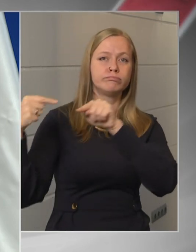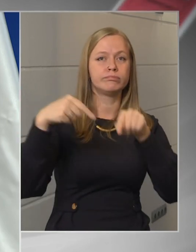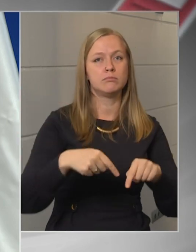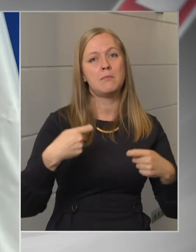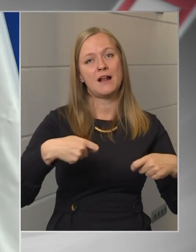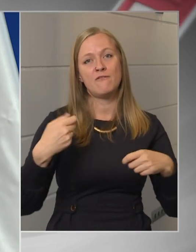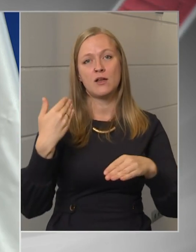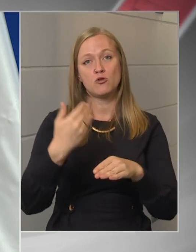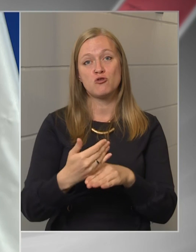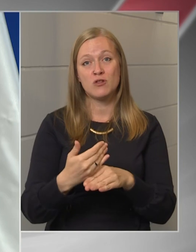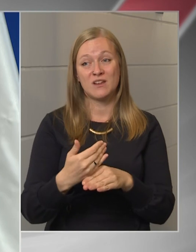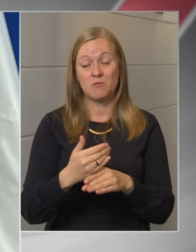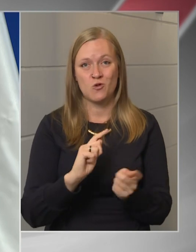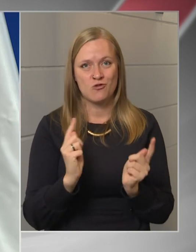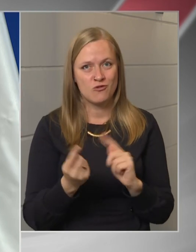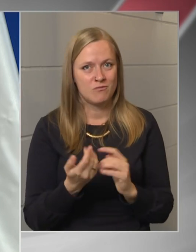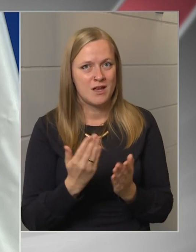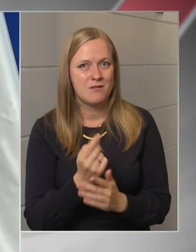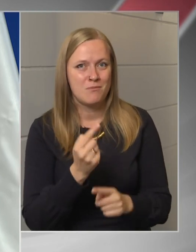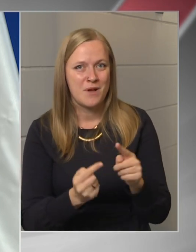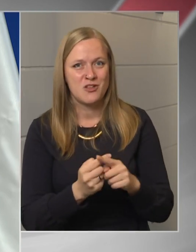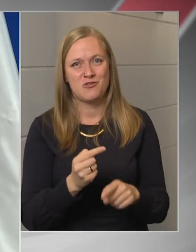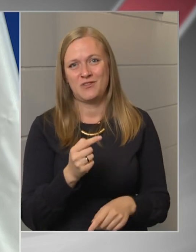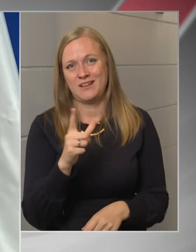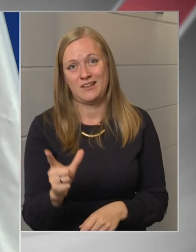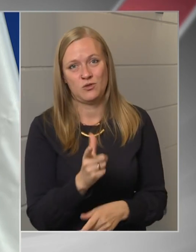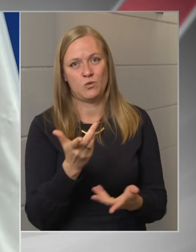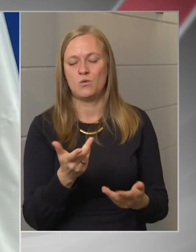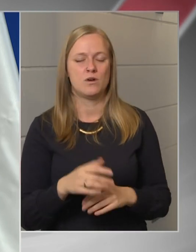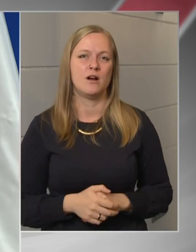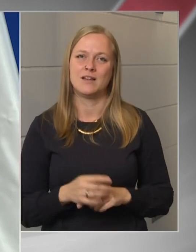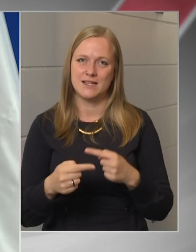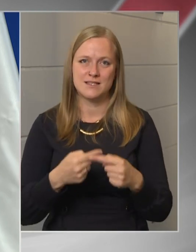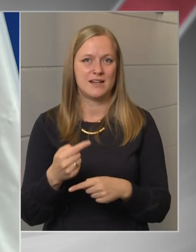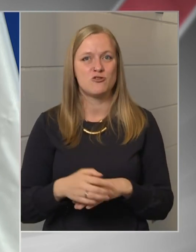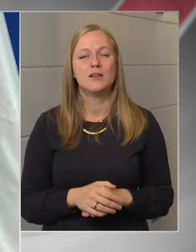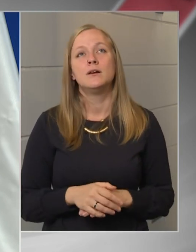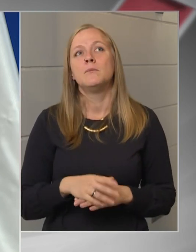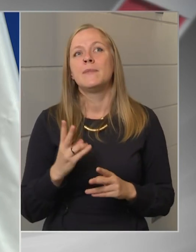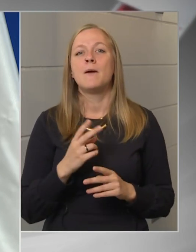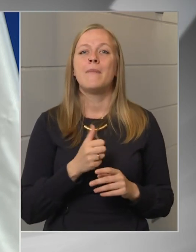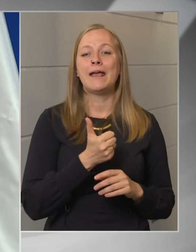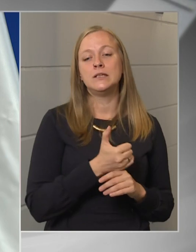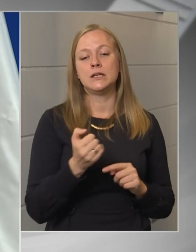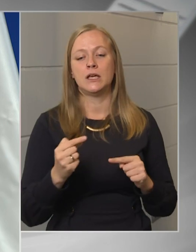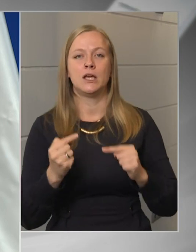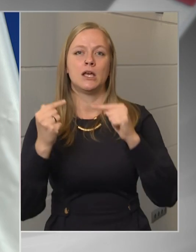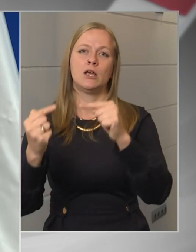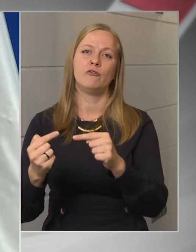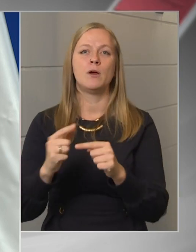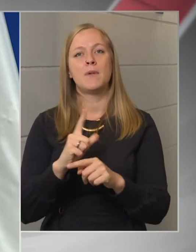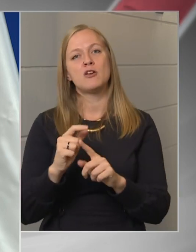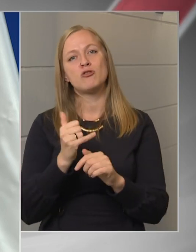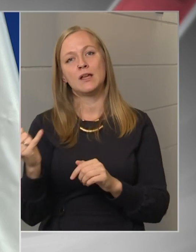vagy másfél óra rendszeresen. És nem, értelmszerűen nem az egyik évről a másikra megsokszorozott az autóknak a